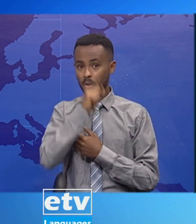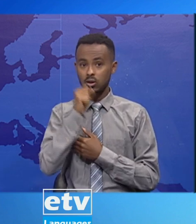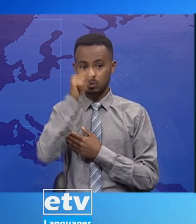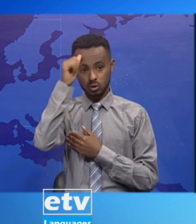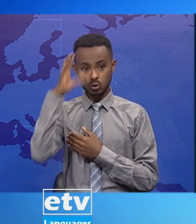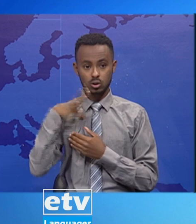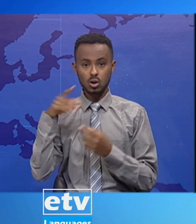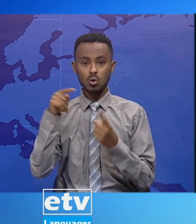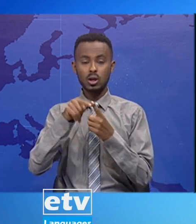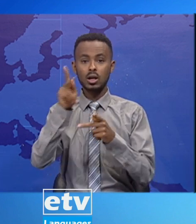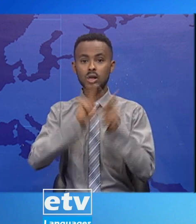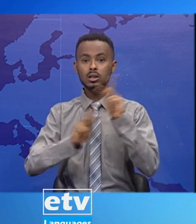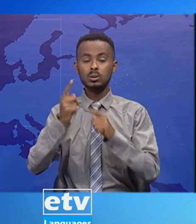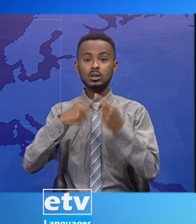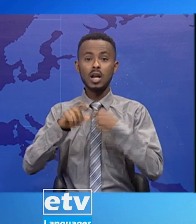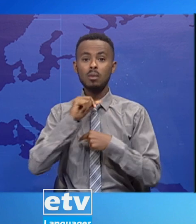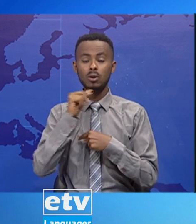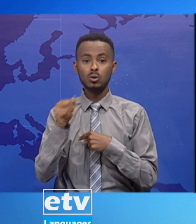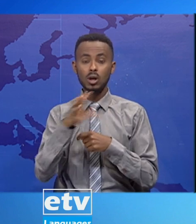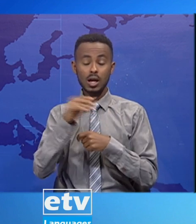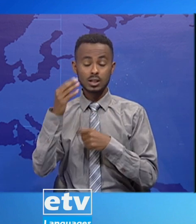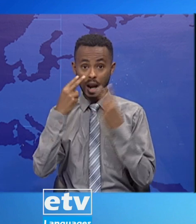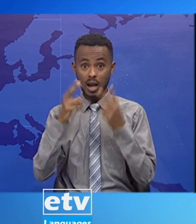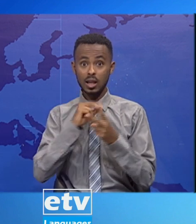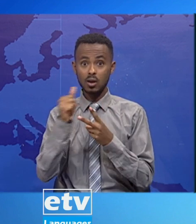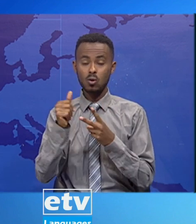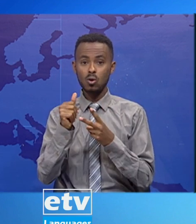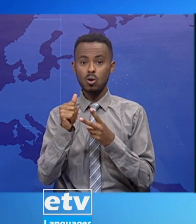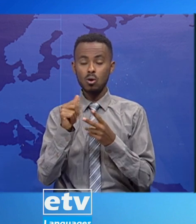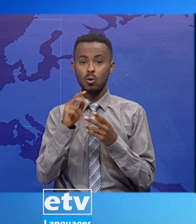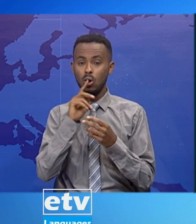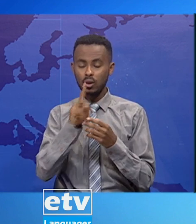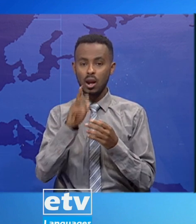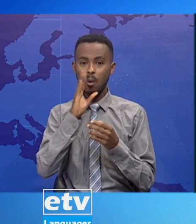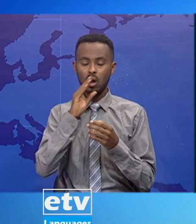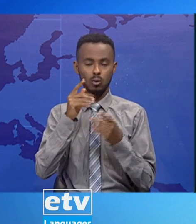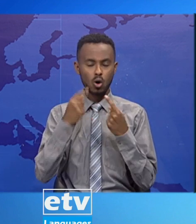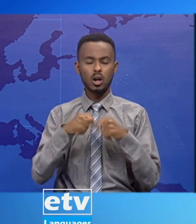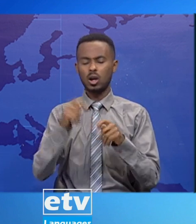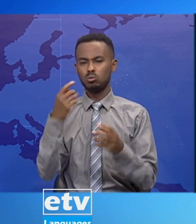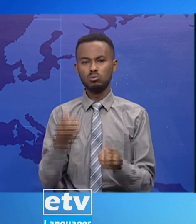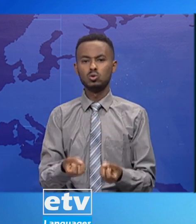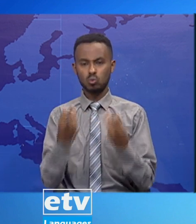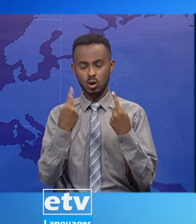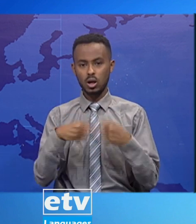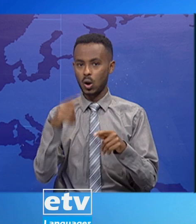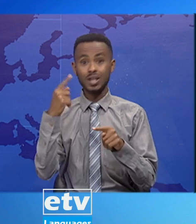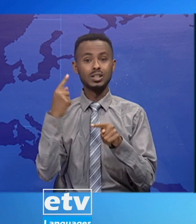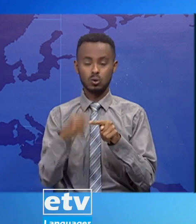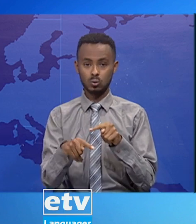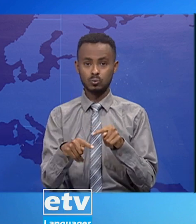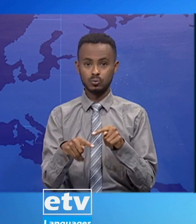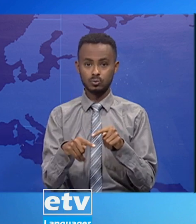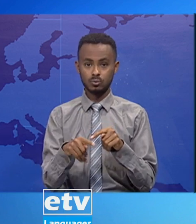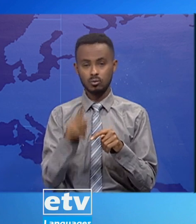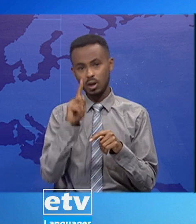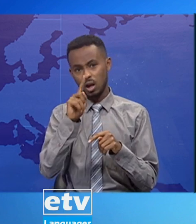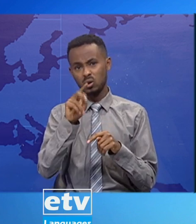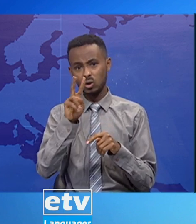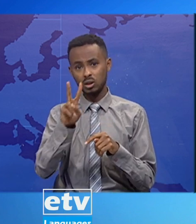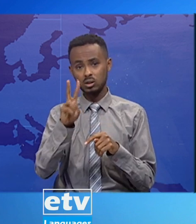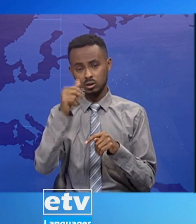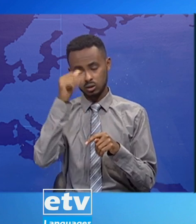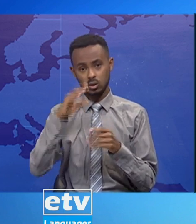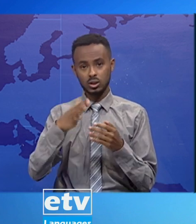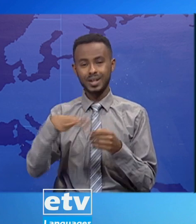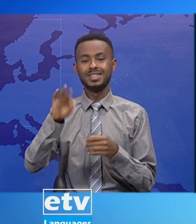ሰዎች ወደ ህዝብ ስላልወጡ እና ስላልታዩ ማግኔት ሁነቱን ለማውራት ሞክር ያለው አልቻልኩም። ብዙ ሞክር ያለው አንድ ሁለት